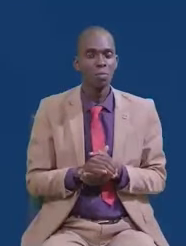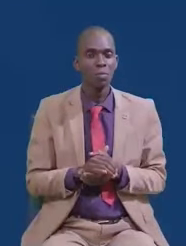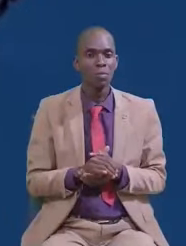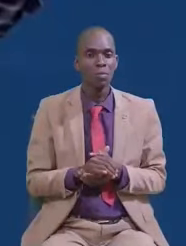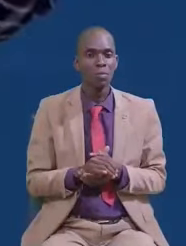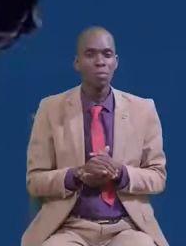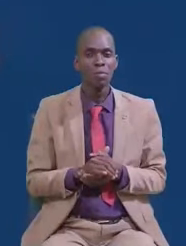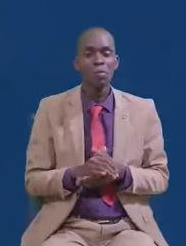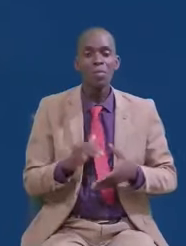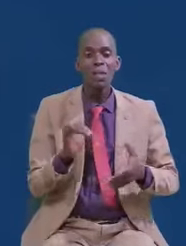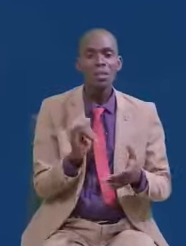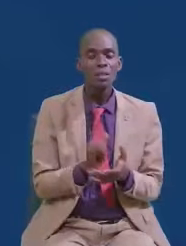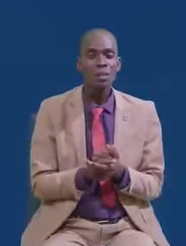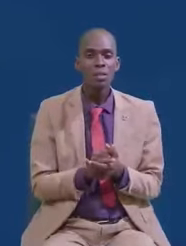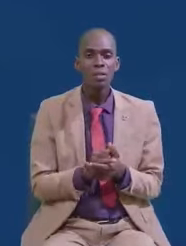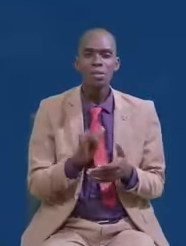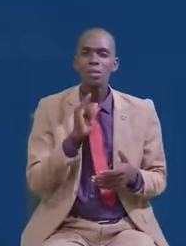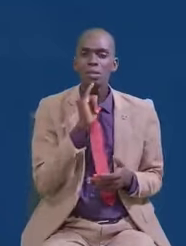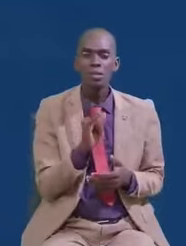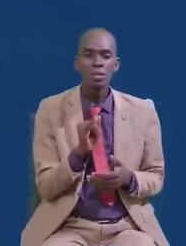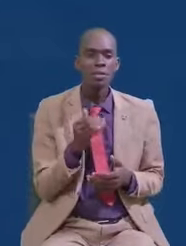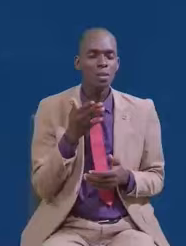il n'y a rien d'admirable.